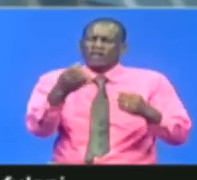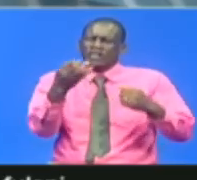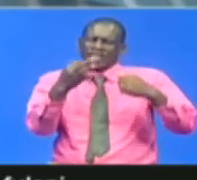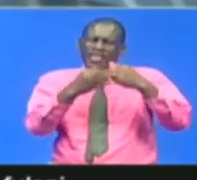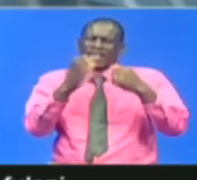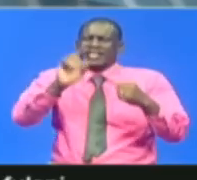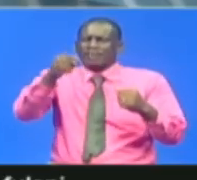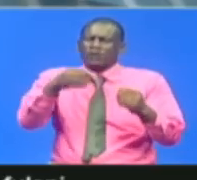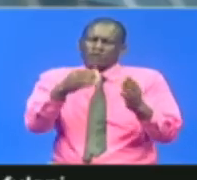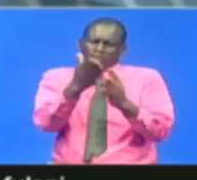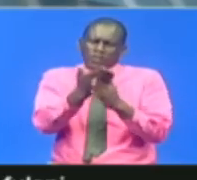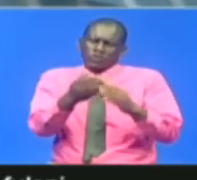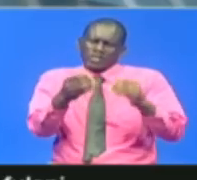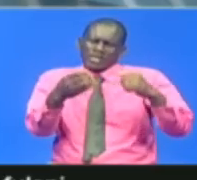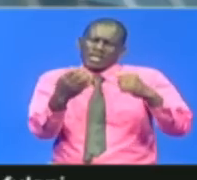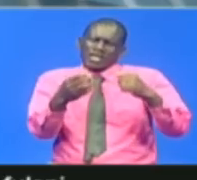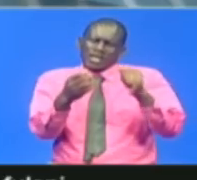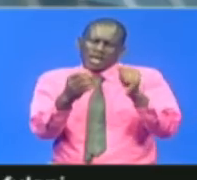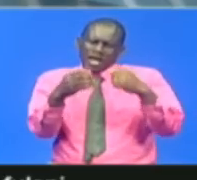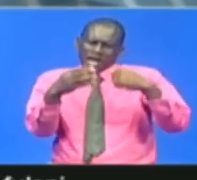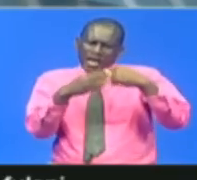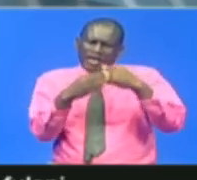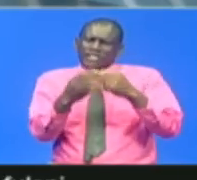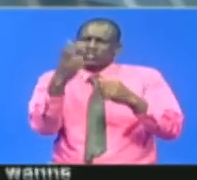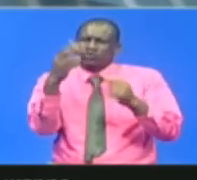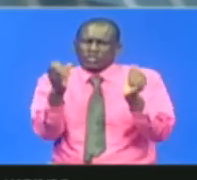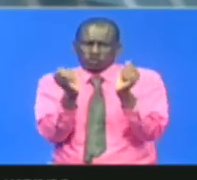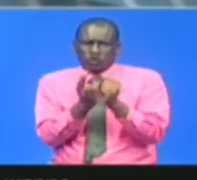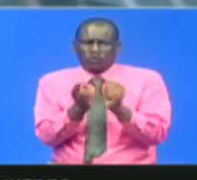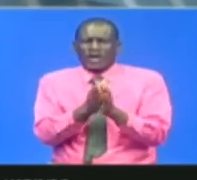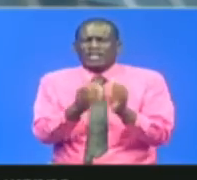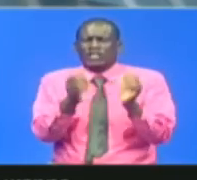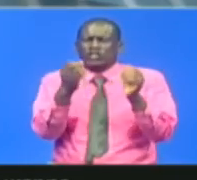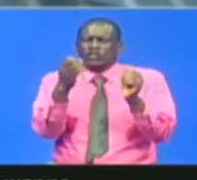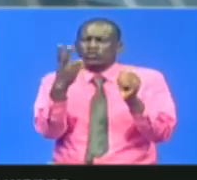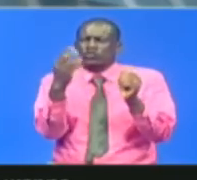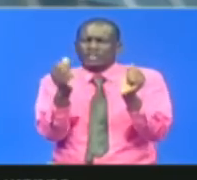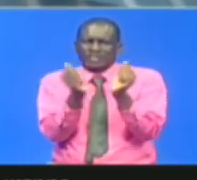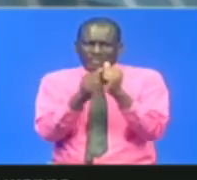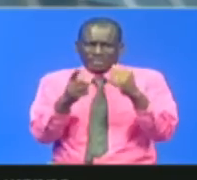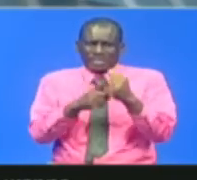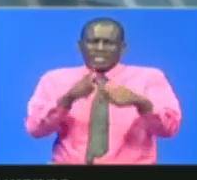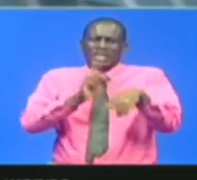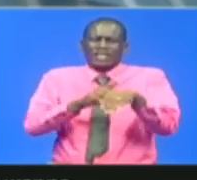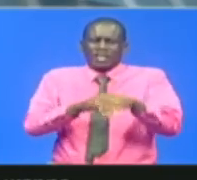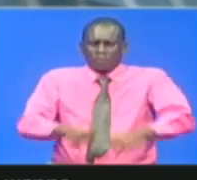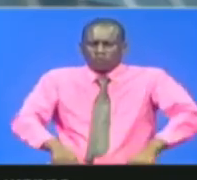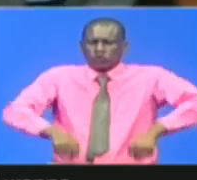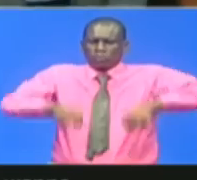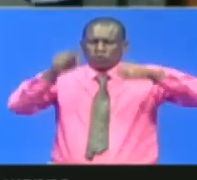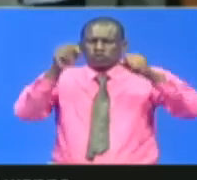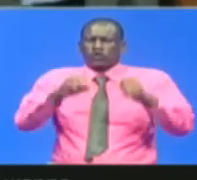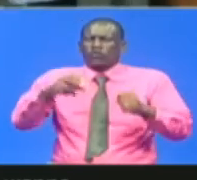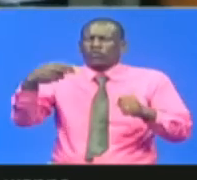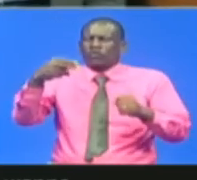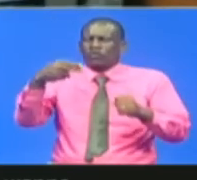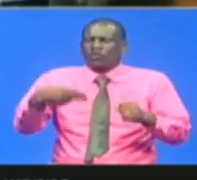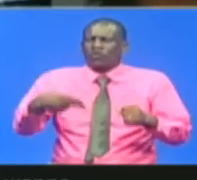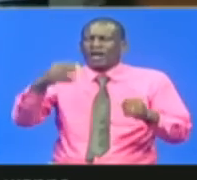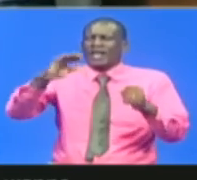mwaka 2012 na Aprili 26 mwaka 2016, wakati huo akiwa mkurugenzi wa kampuni ya HighChem